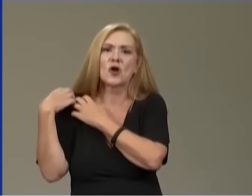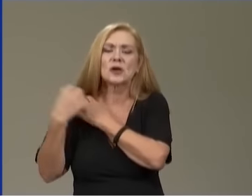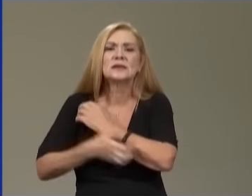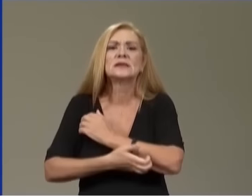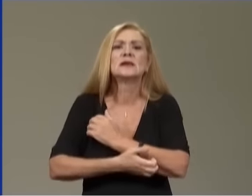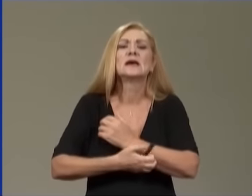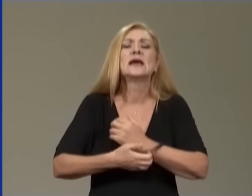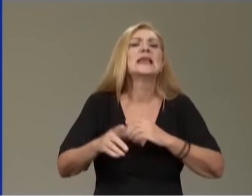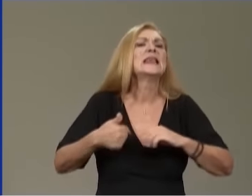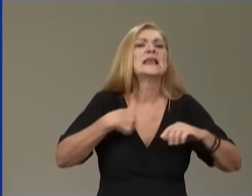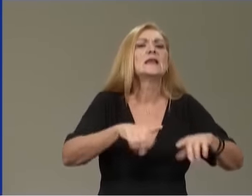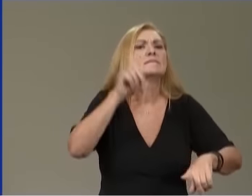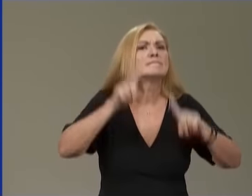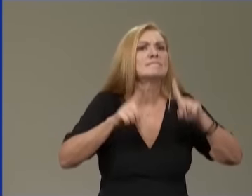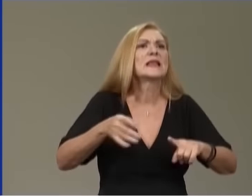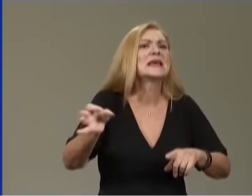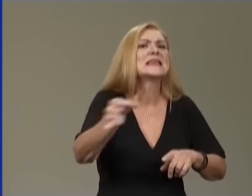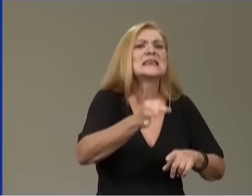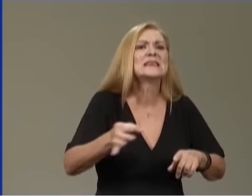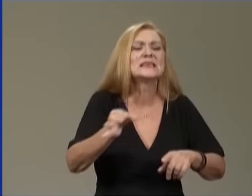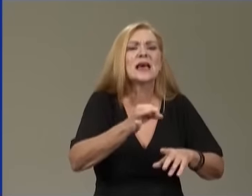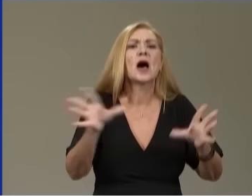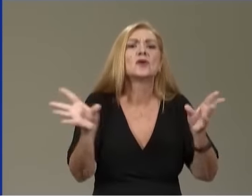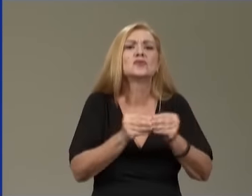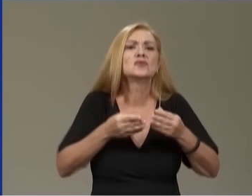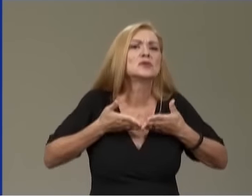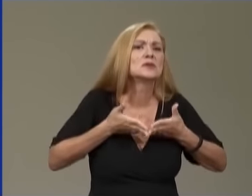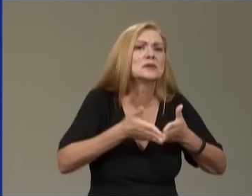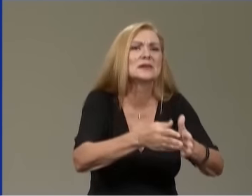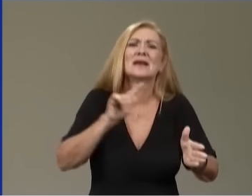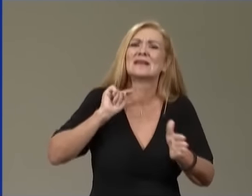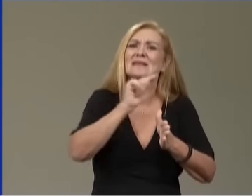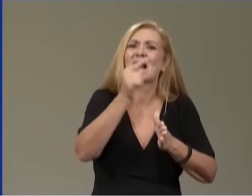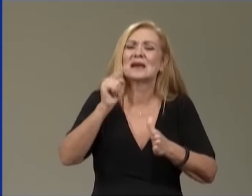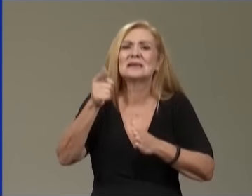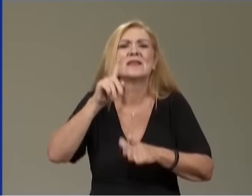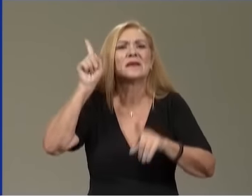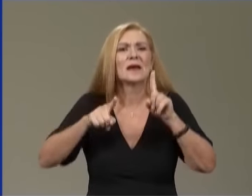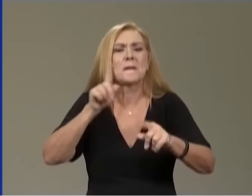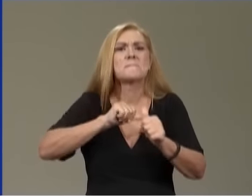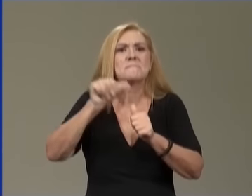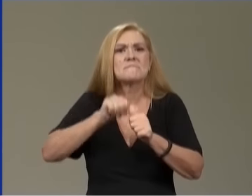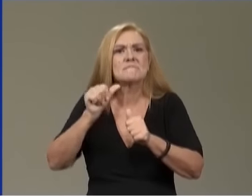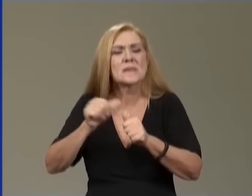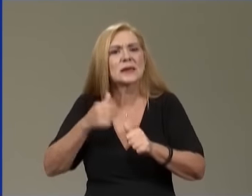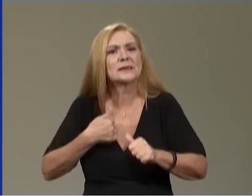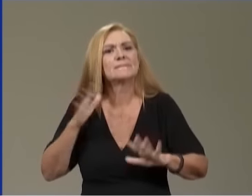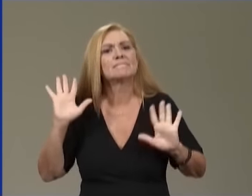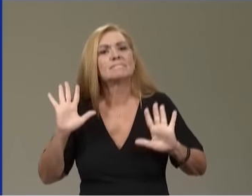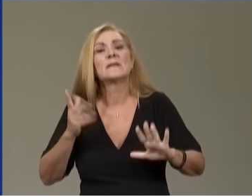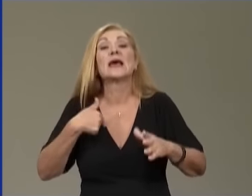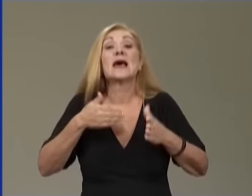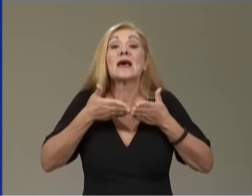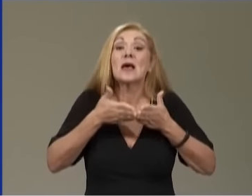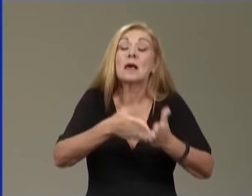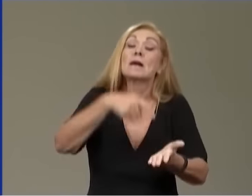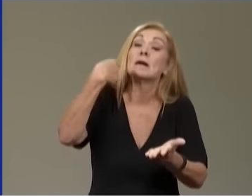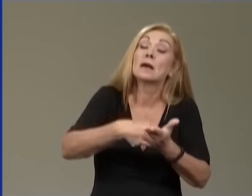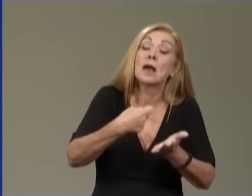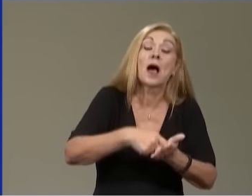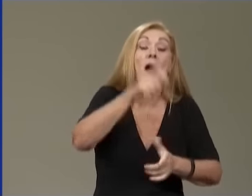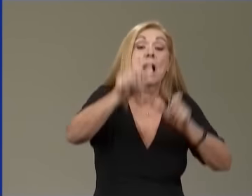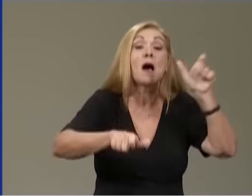σε ορισμένα νησιά μας σχετικά με την κρουαζιέρα κάποιους μήνες το χρόνο. Γι' αυτό και επιβάλλεται τέλος κρουαζιέρας αναεπιβάτη που